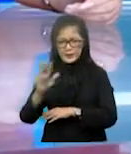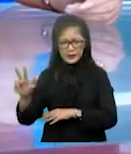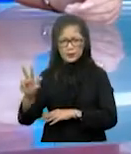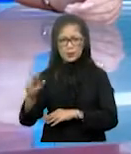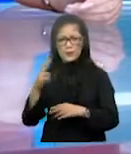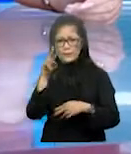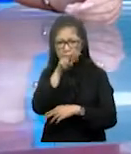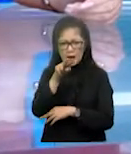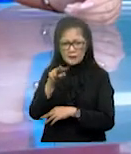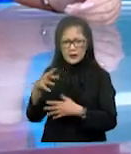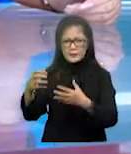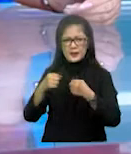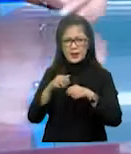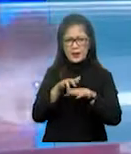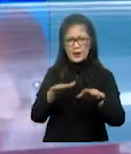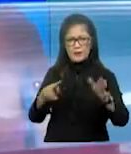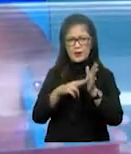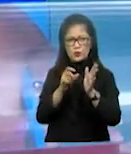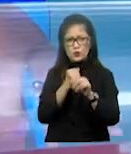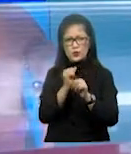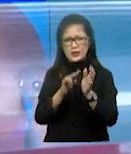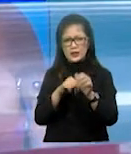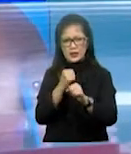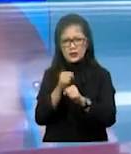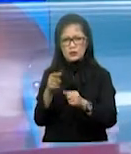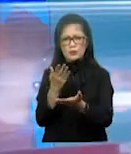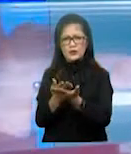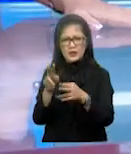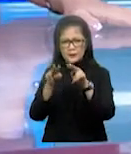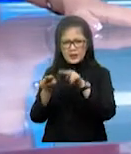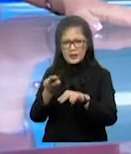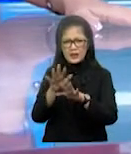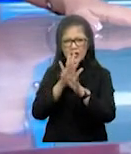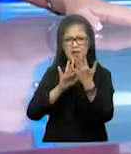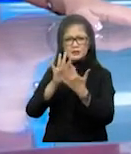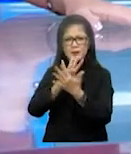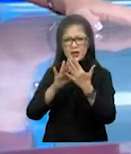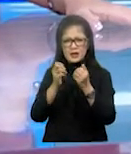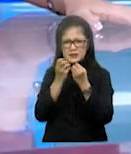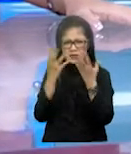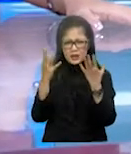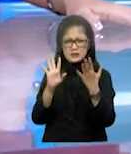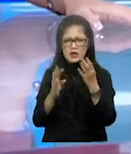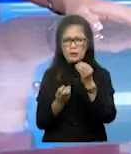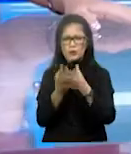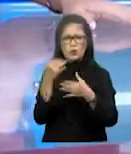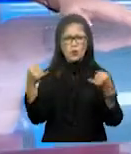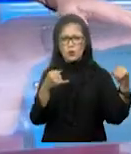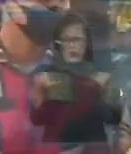Nuning Kertopati meminta penyidik nantinya transparan serta objektif agar tidak menimbulkan polemik baru.